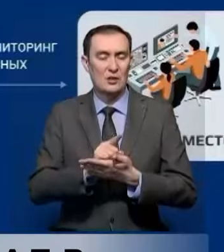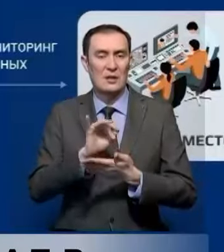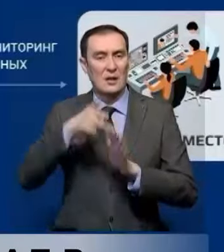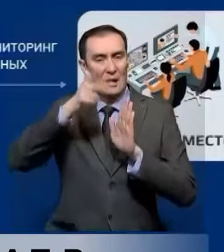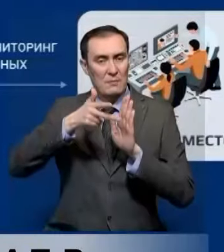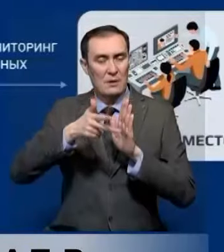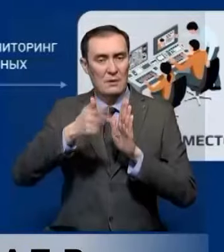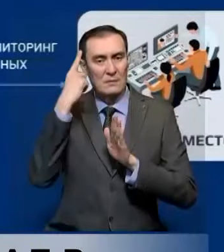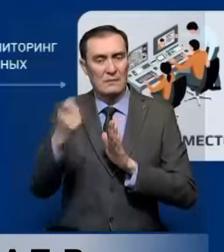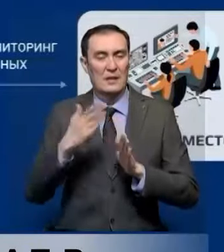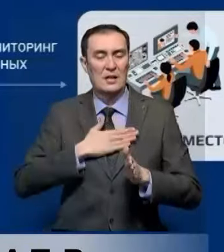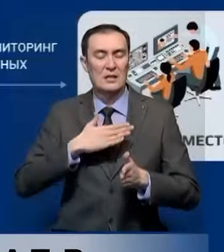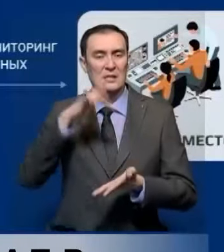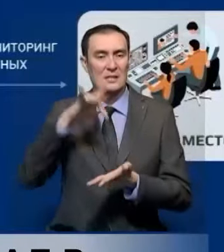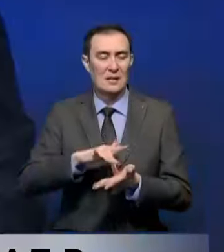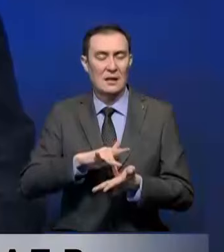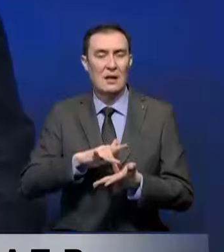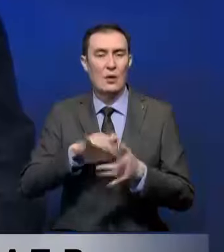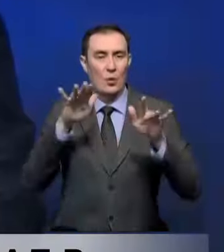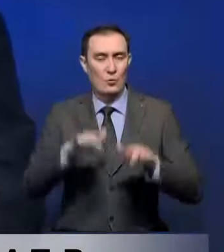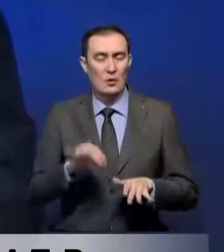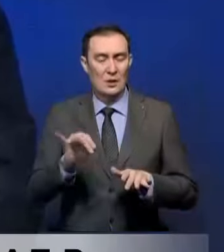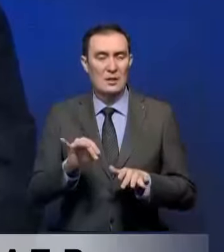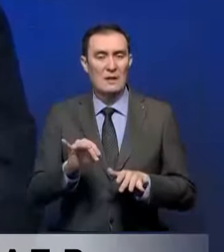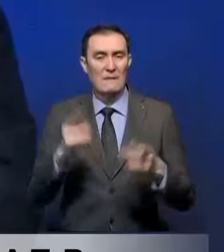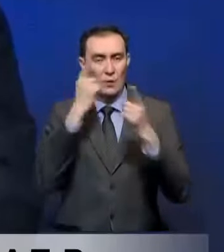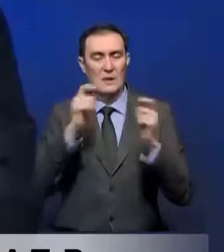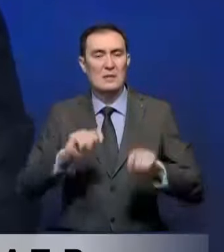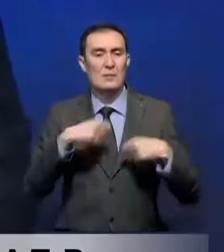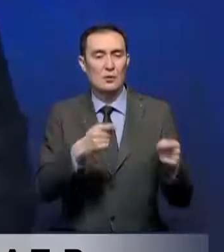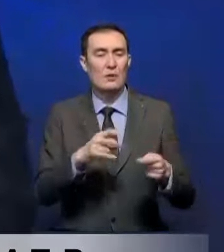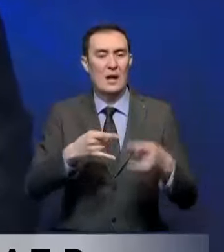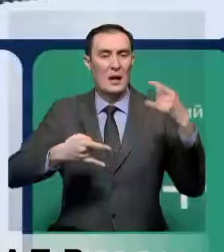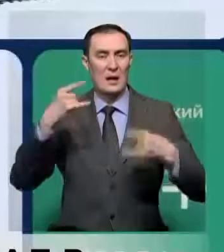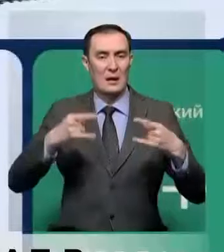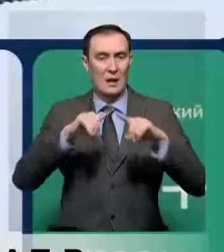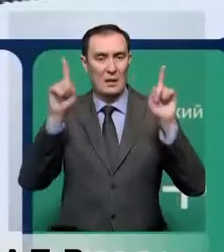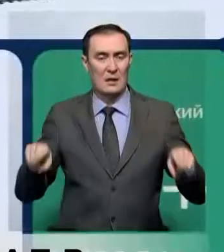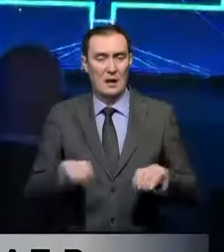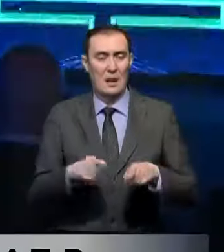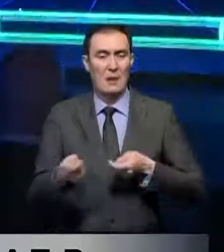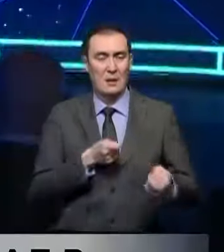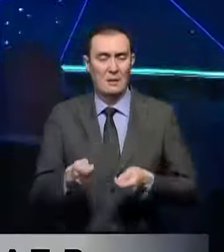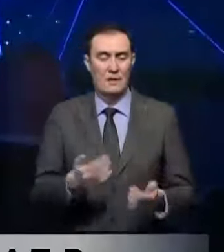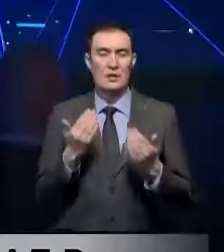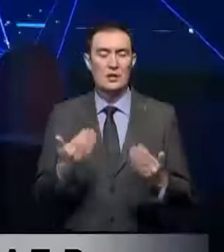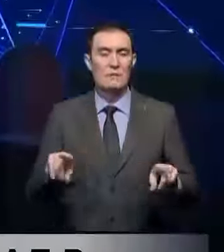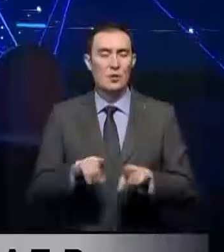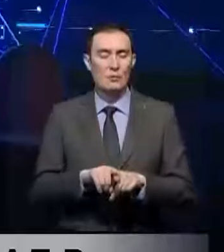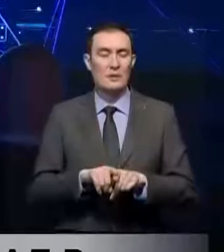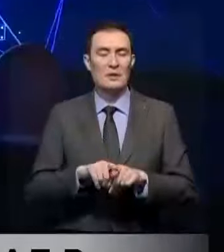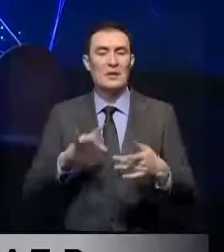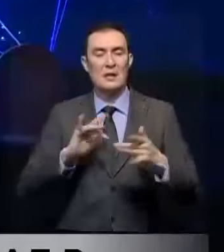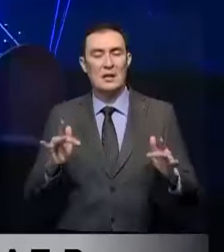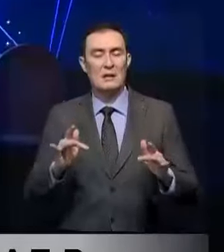камер поступают на наш аналитический сервер, обрабатывается и критичная информация передается на экраны операторов. Сейчас подобные цифровые